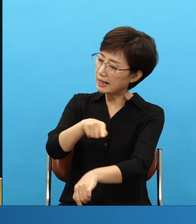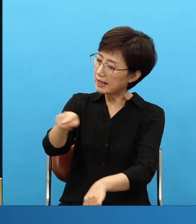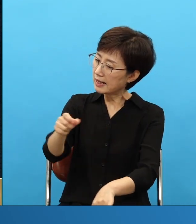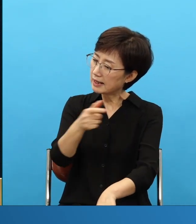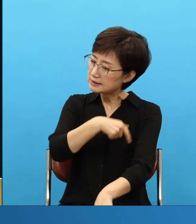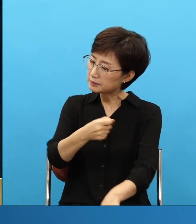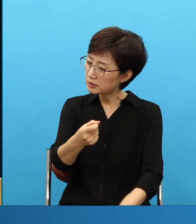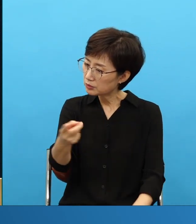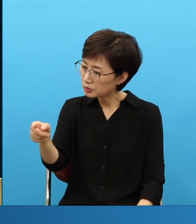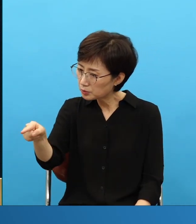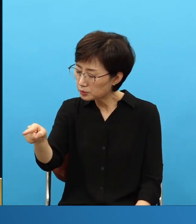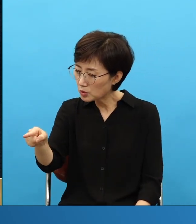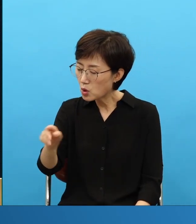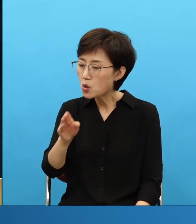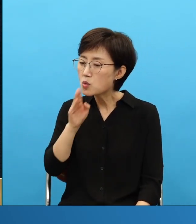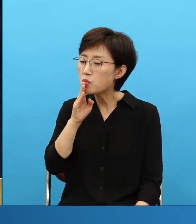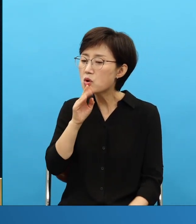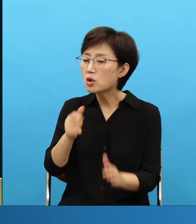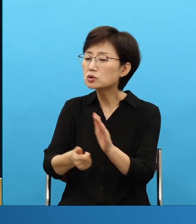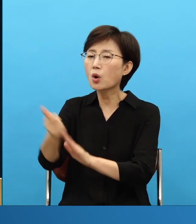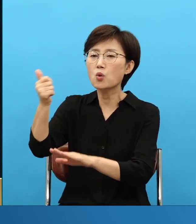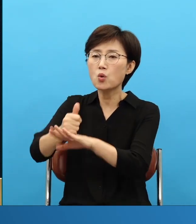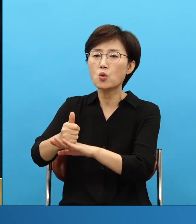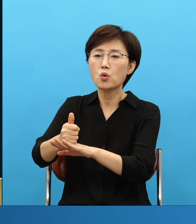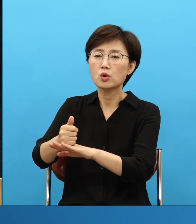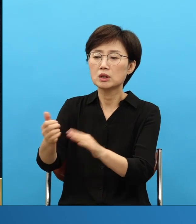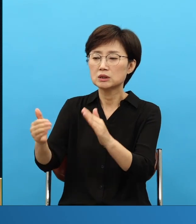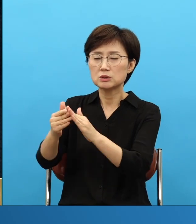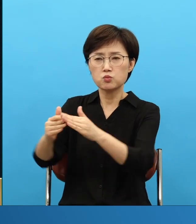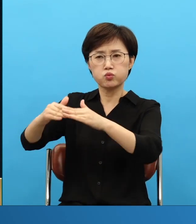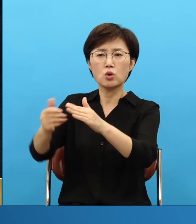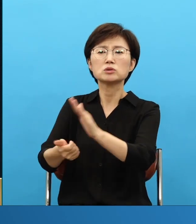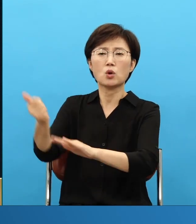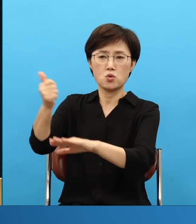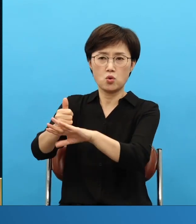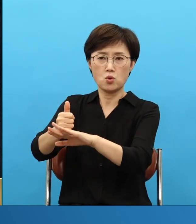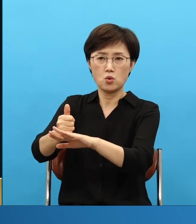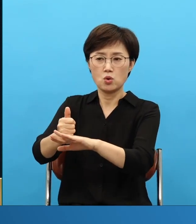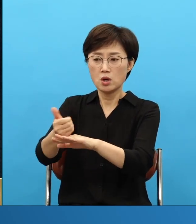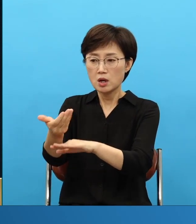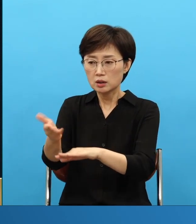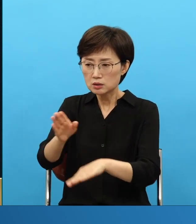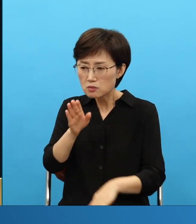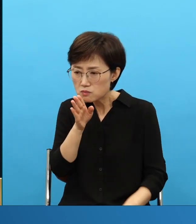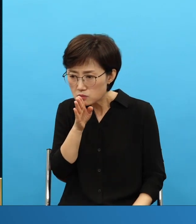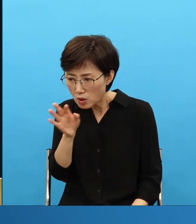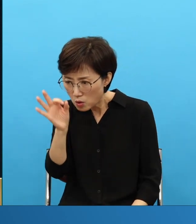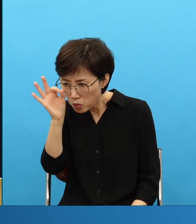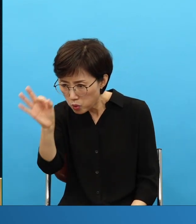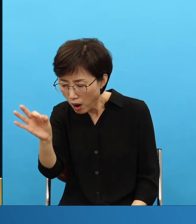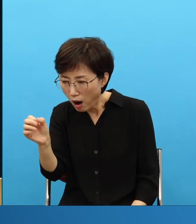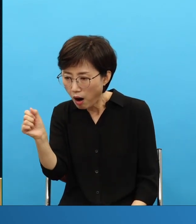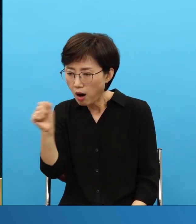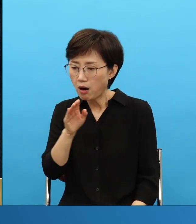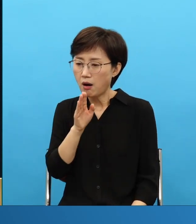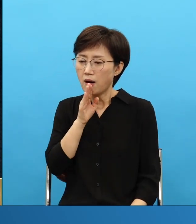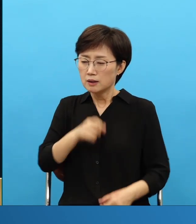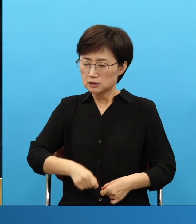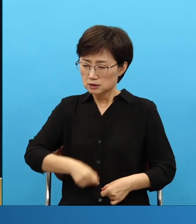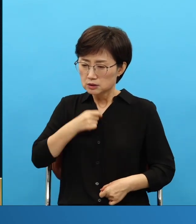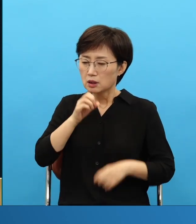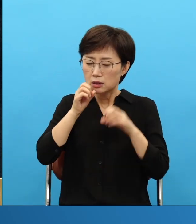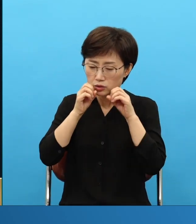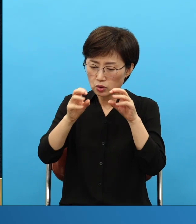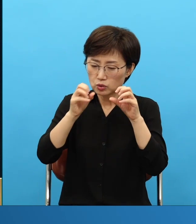두 사람을 봤어요. But I saw two individuals, successful individuals who really loved the gospel, who truly evangelized. 저는